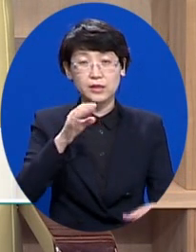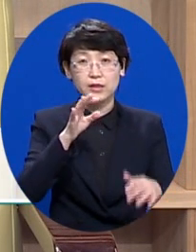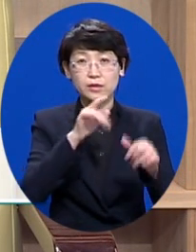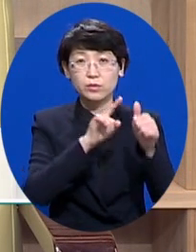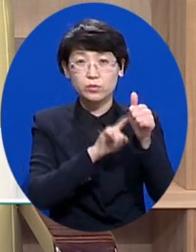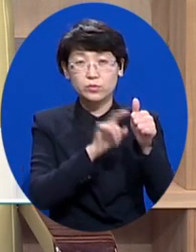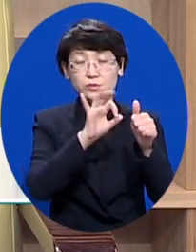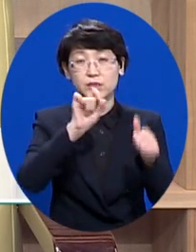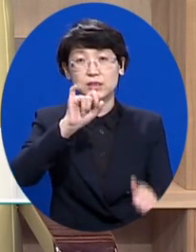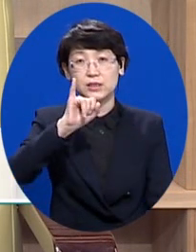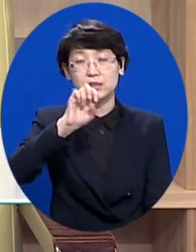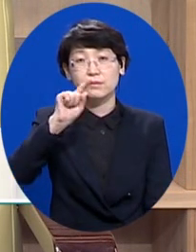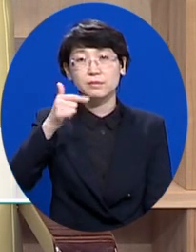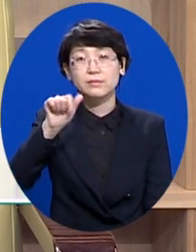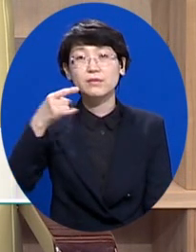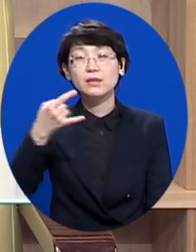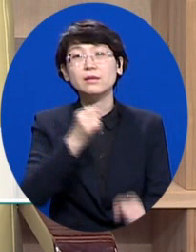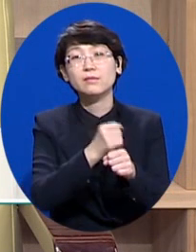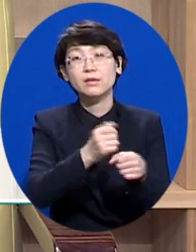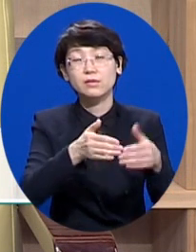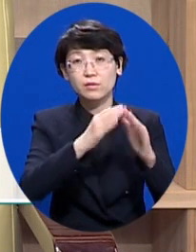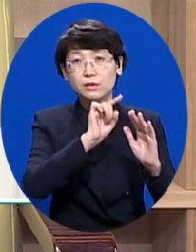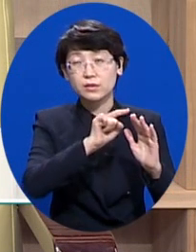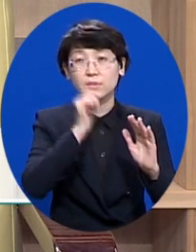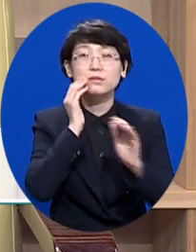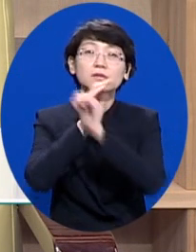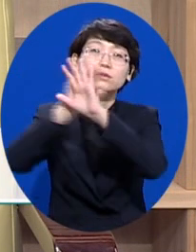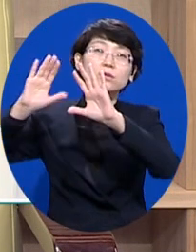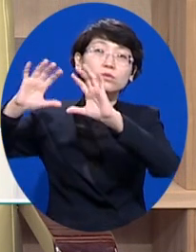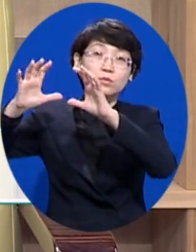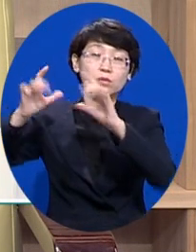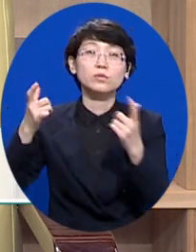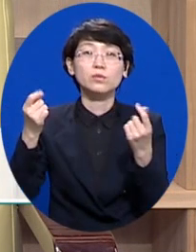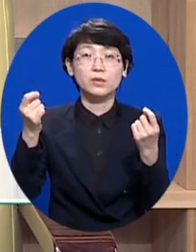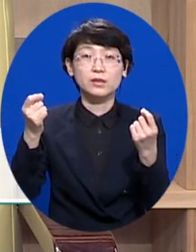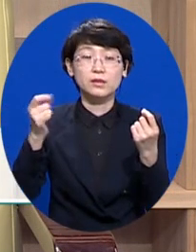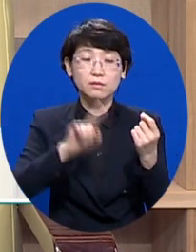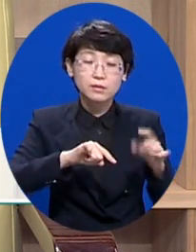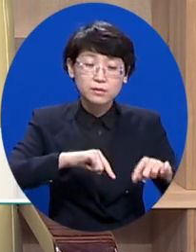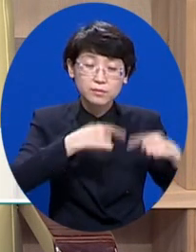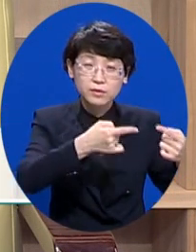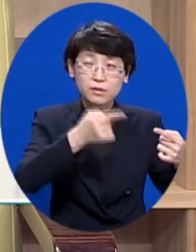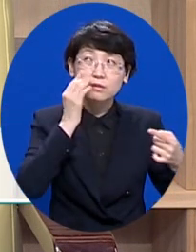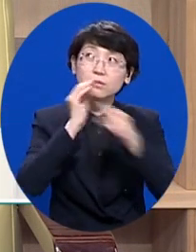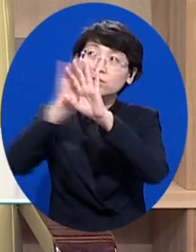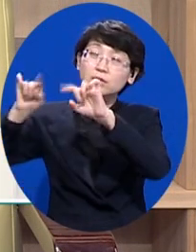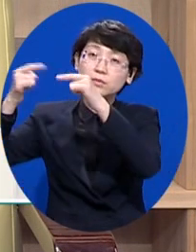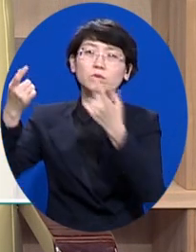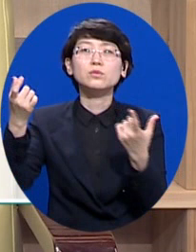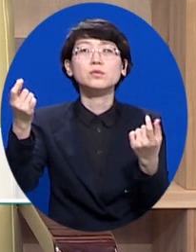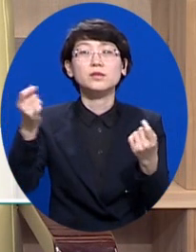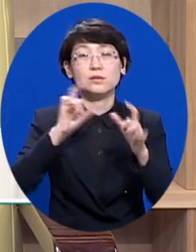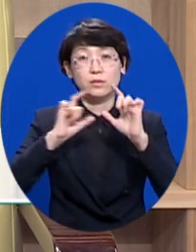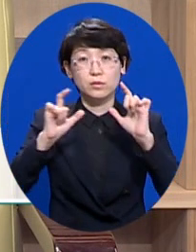천국이다. 그래서 이제 이 집단에 들어가는 사람은 바로 천국에 들어가는 것이다. 이런 교리입니다. 그래서 이제 자기